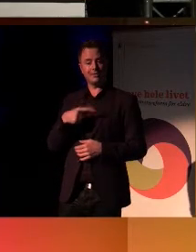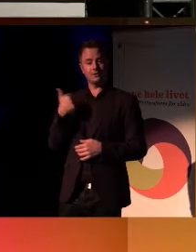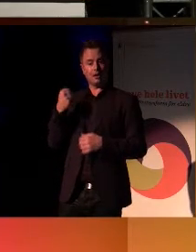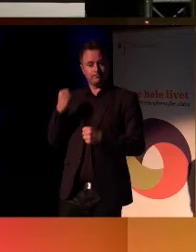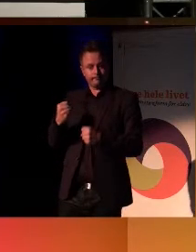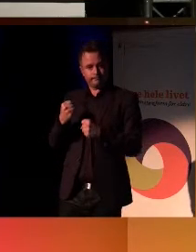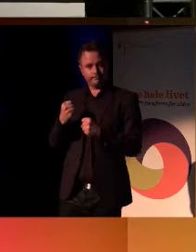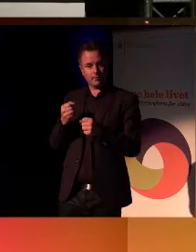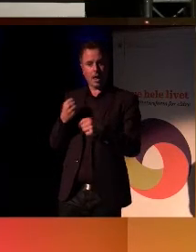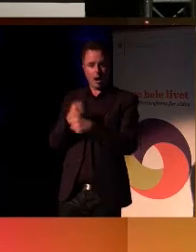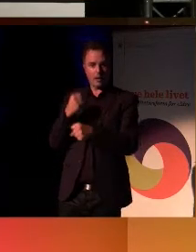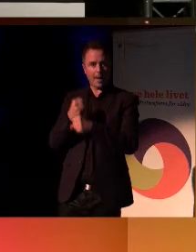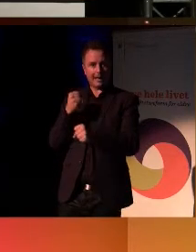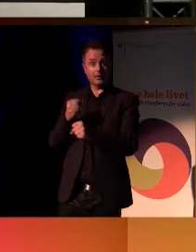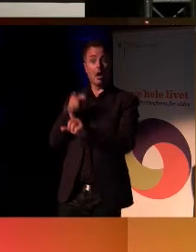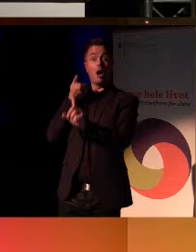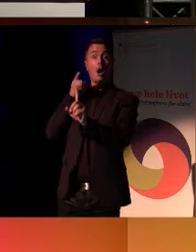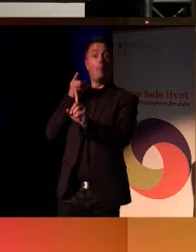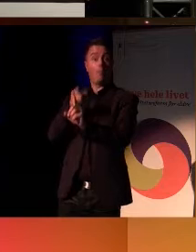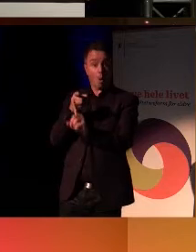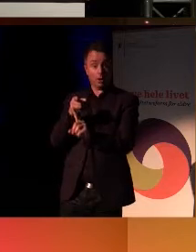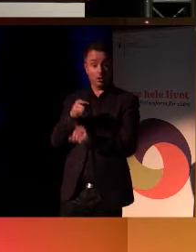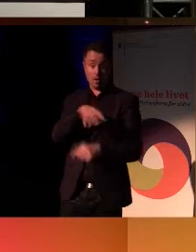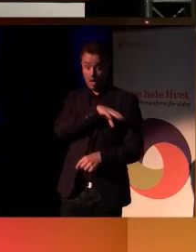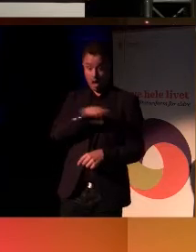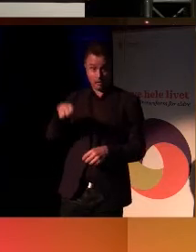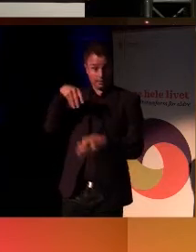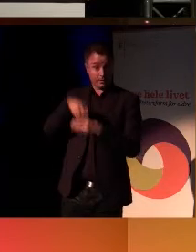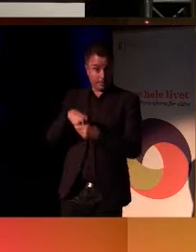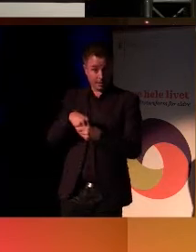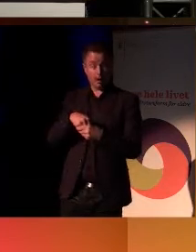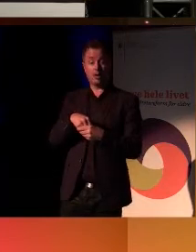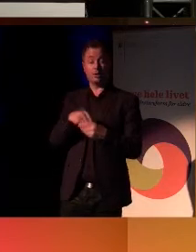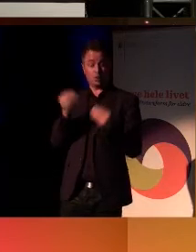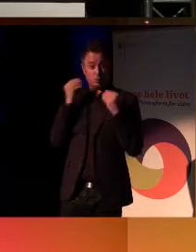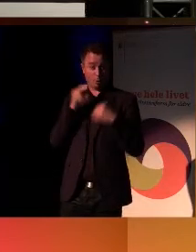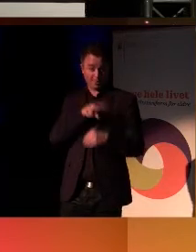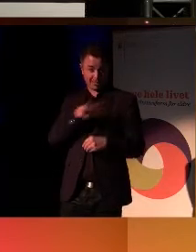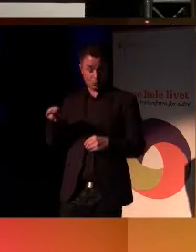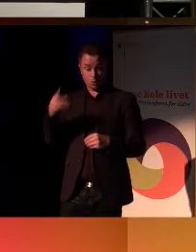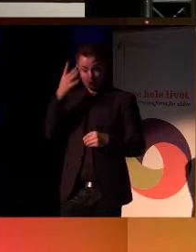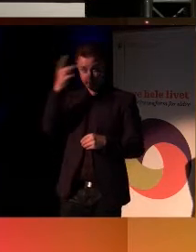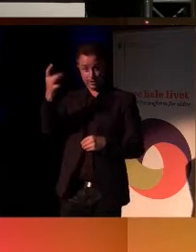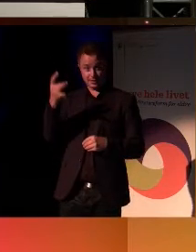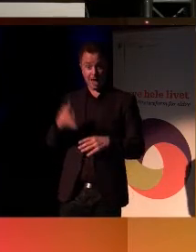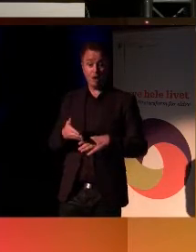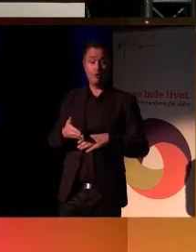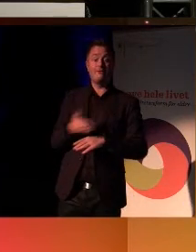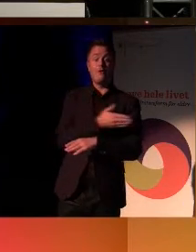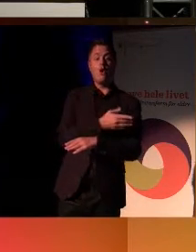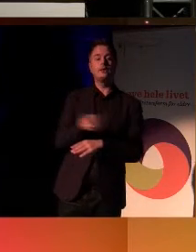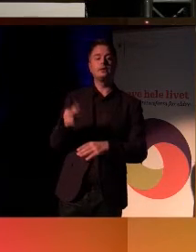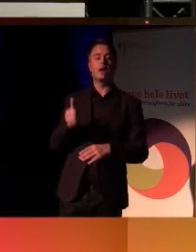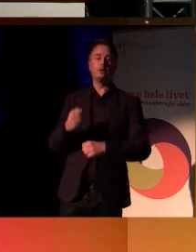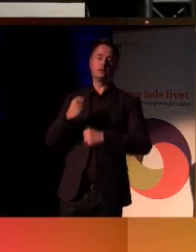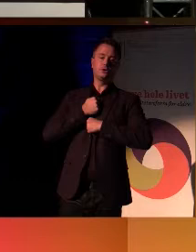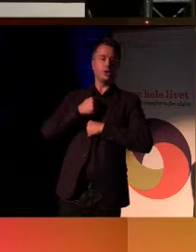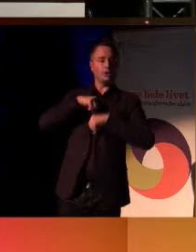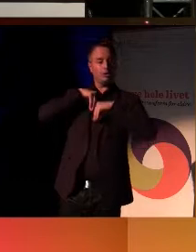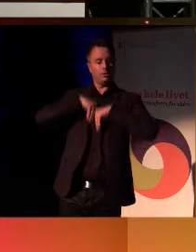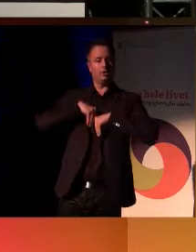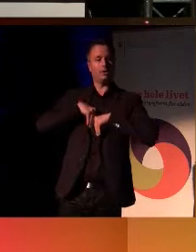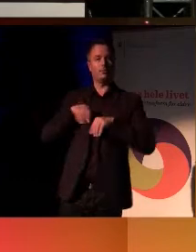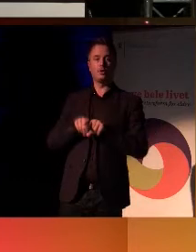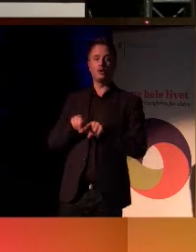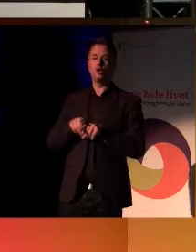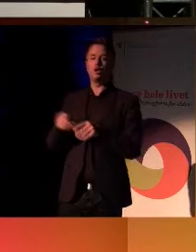hvor målet skulle være at alle som går på kurs i observasjonskompetanse på forhånd trygge, sånn at de skulle få mer utbytte